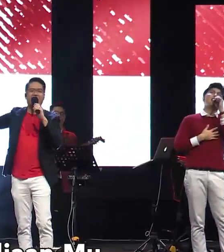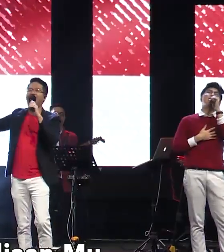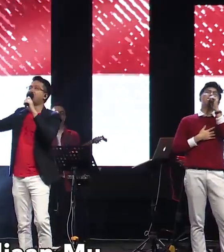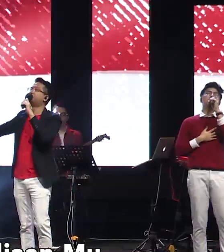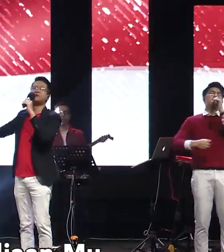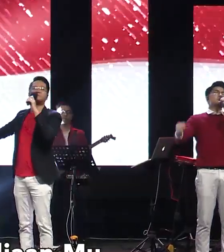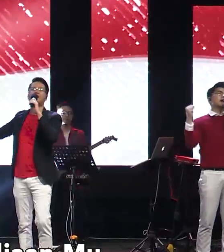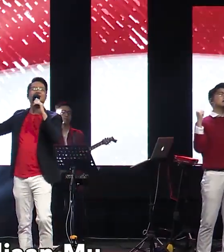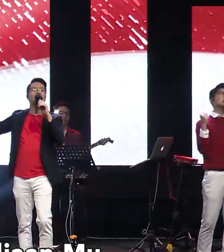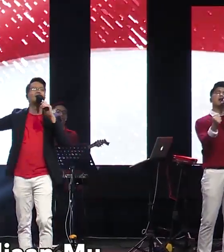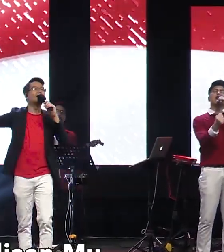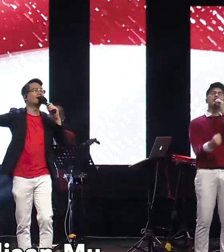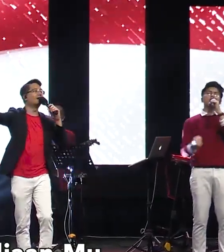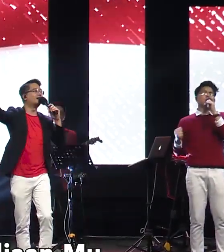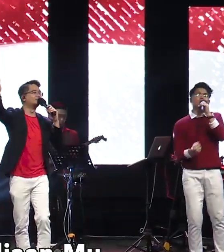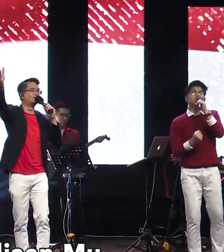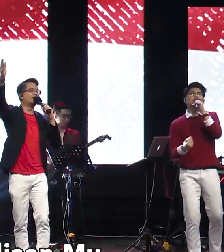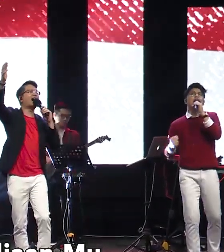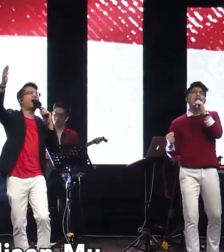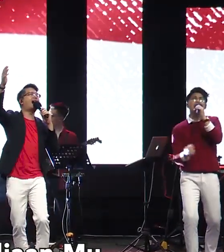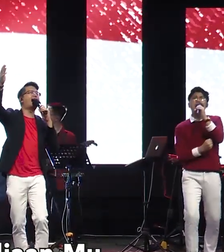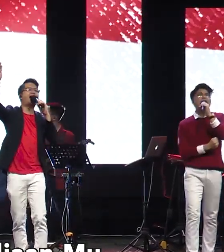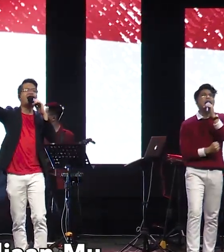Bangsa-bangsa bagi